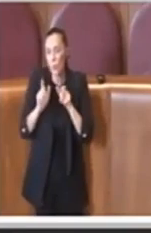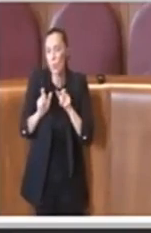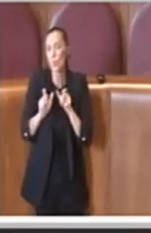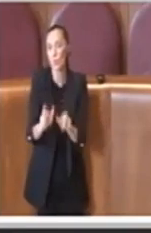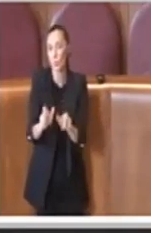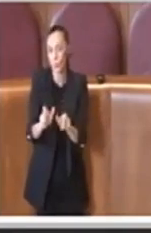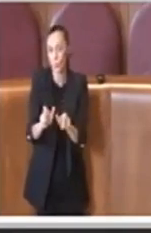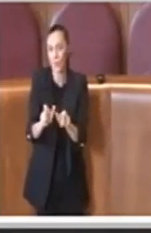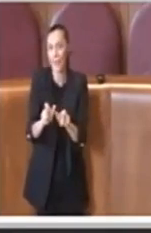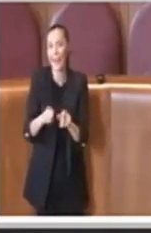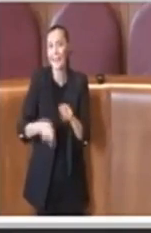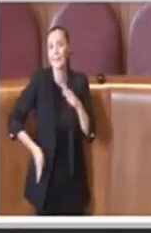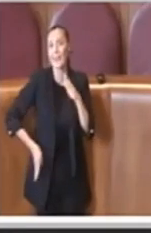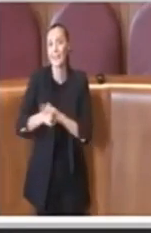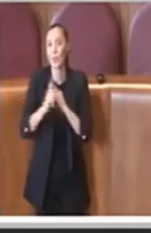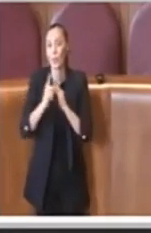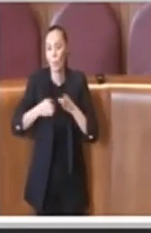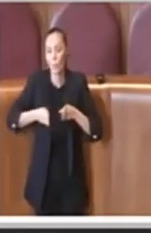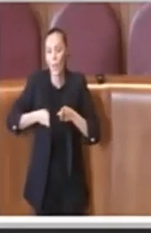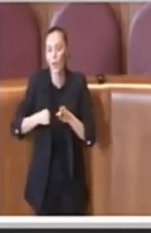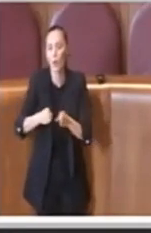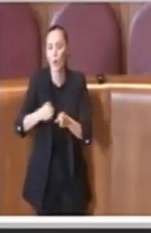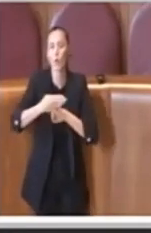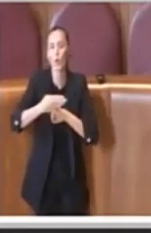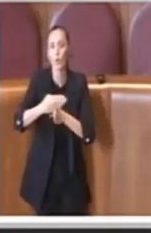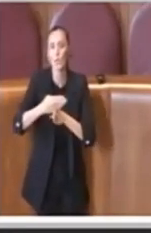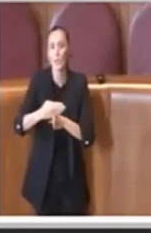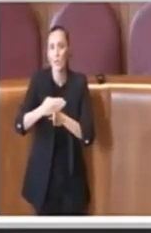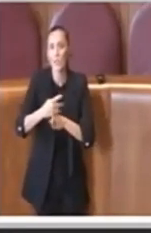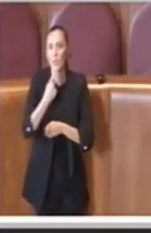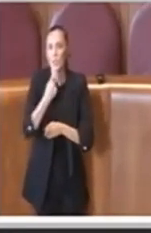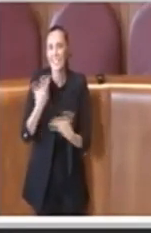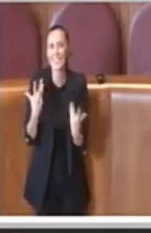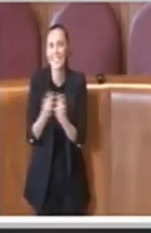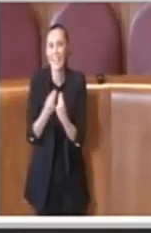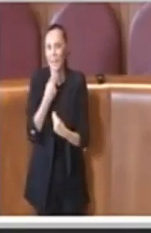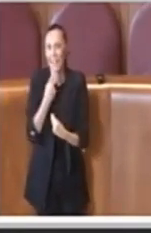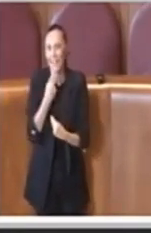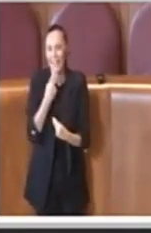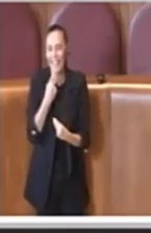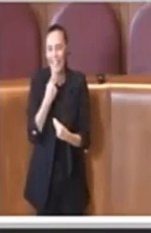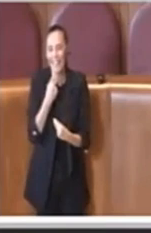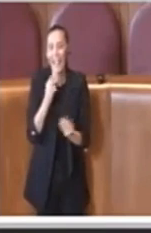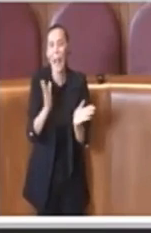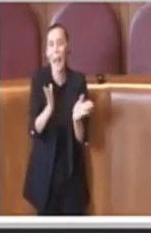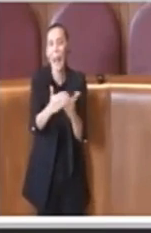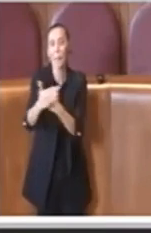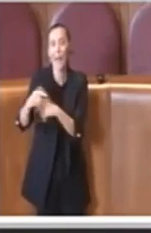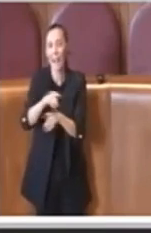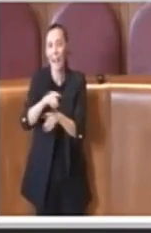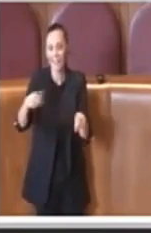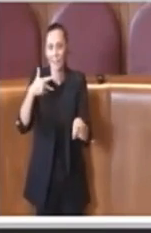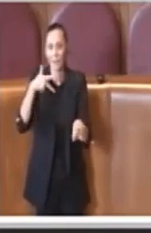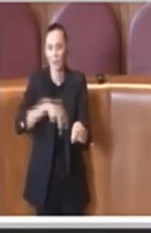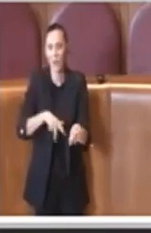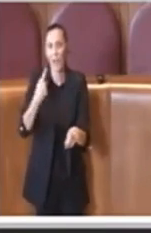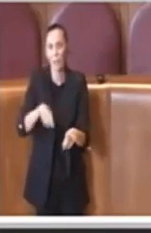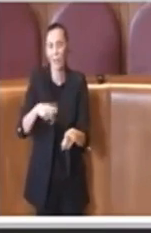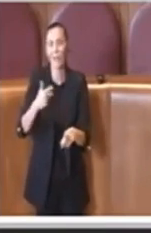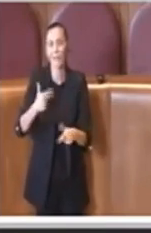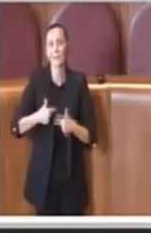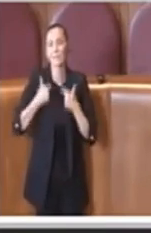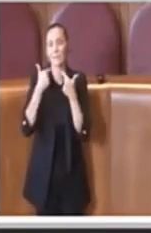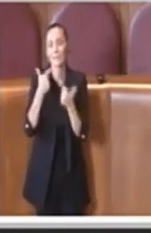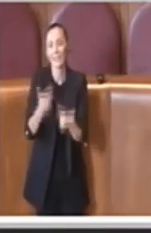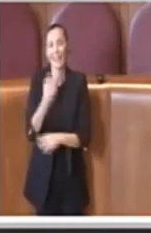un percorso condiviso con le parti sociali che riguardi proprio le attuali modalità di erogazione dei servizi rivolti agli